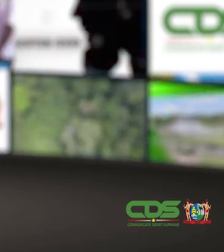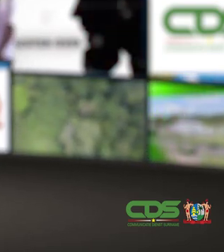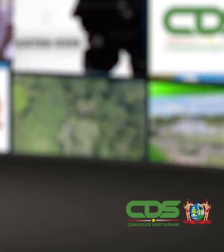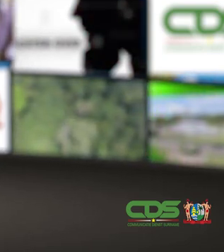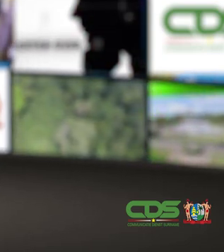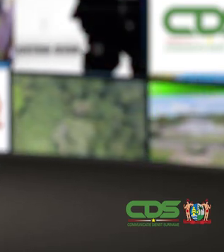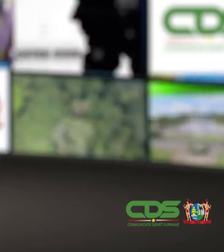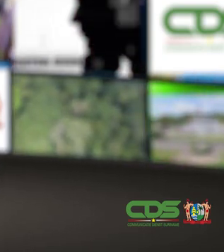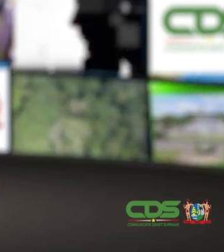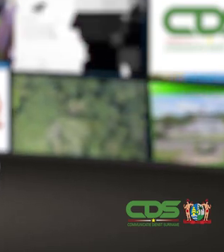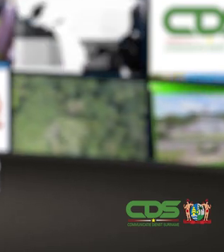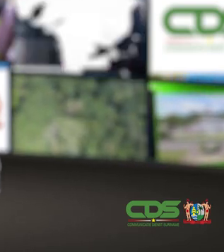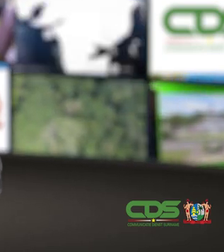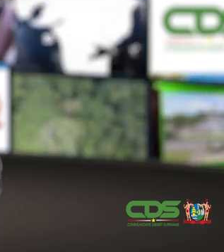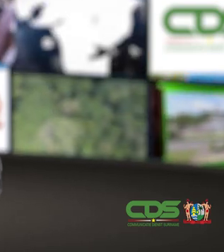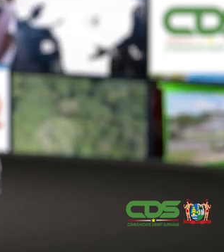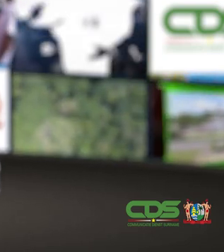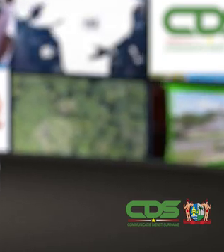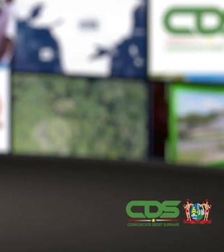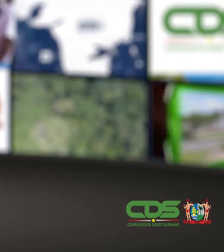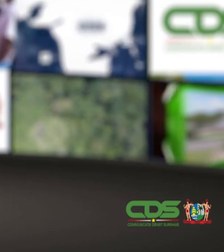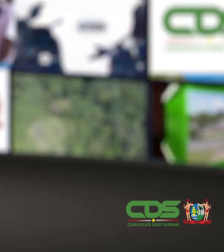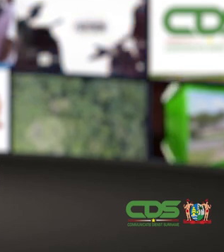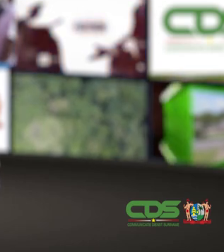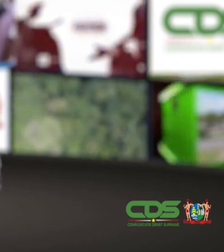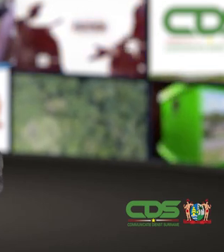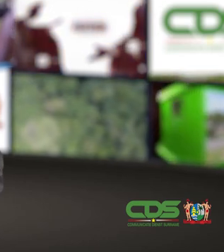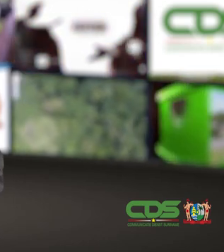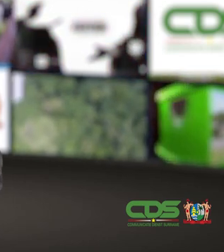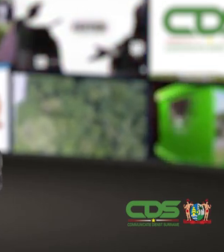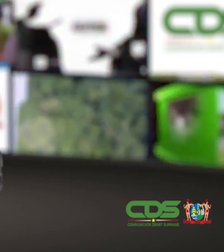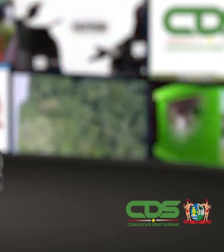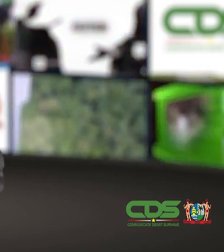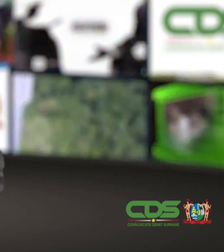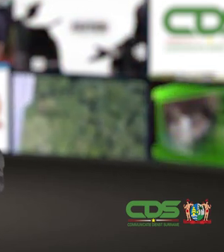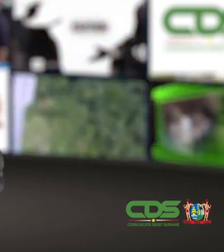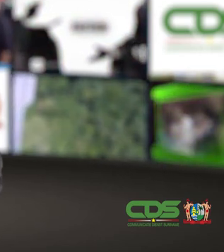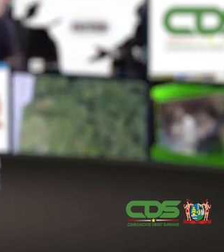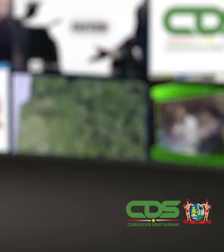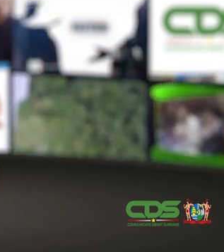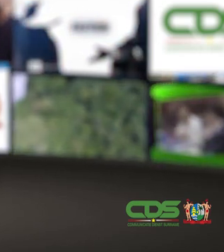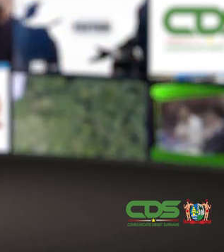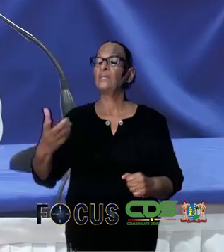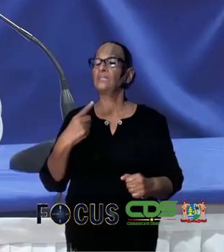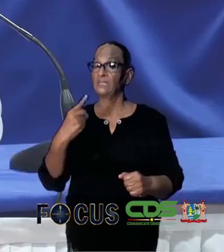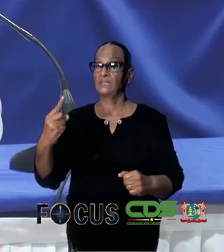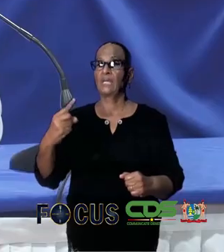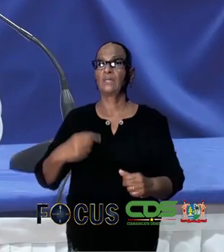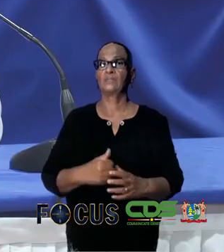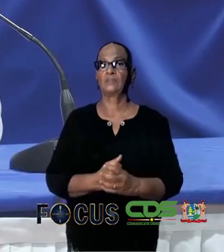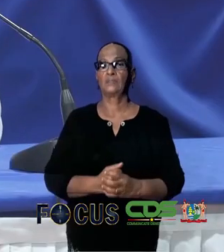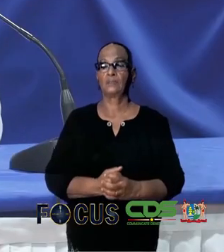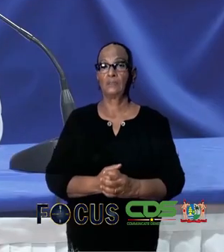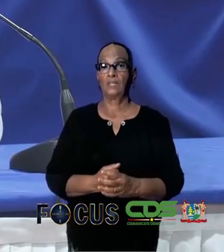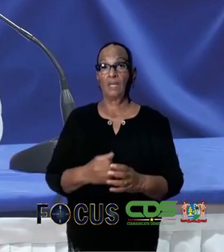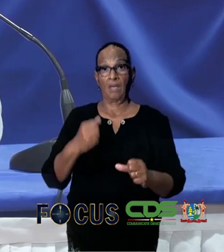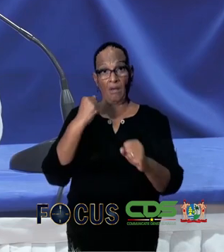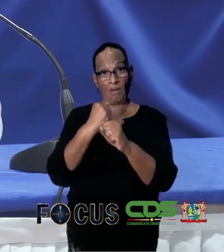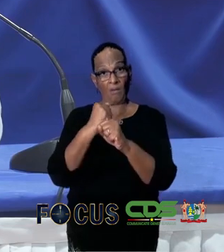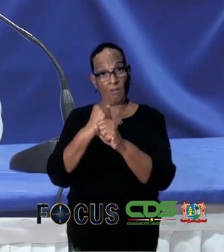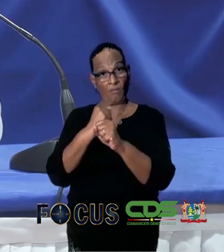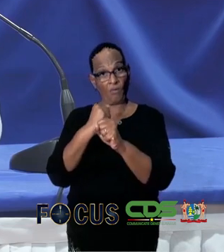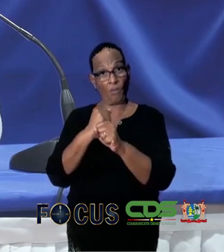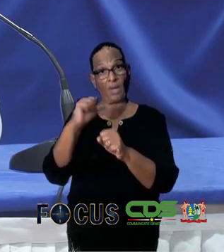We nemen u terug naar de uitleg van de directeur tijdens de COVID-19-persconferentie. Omtrent de werking van de